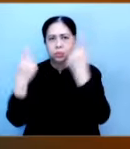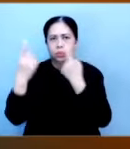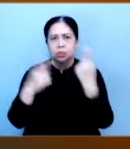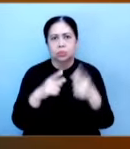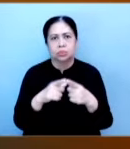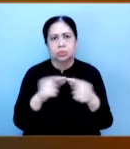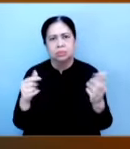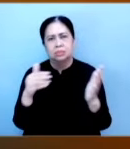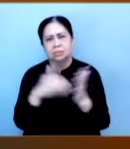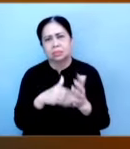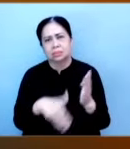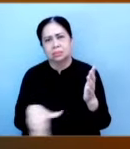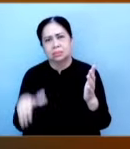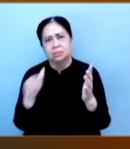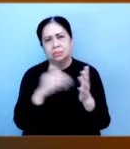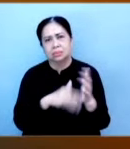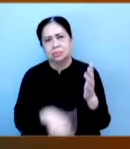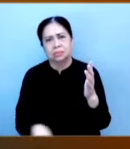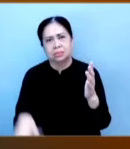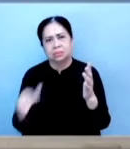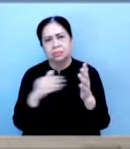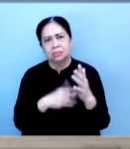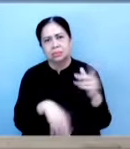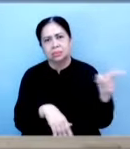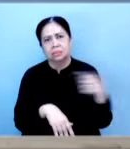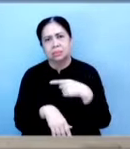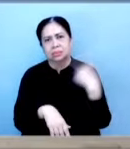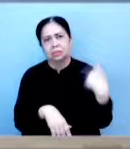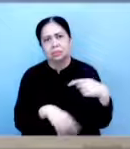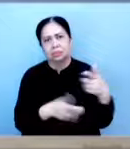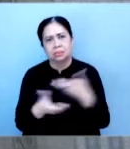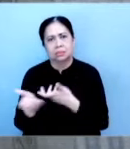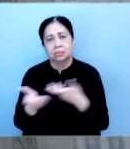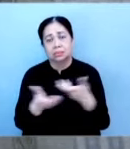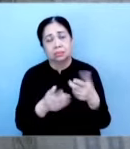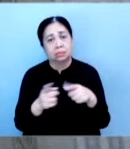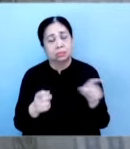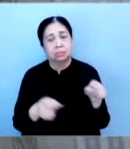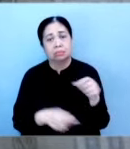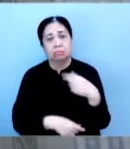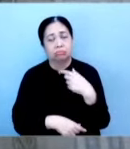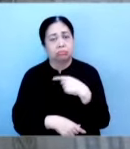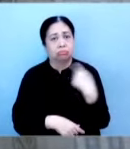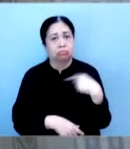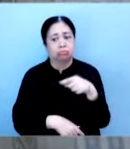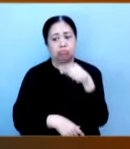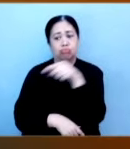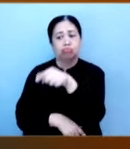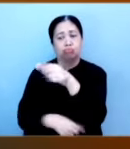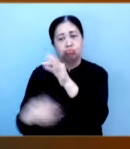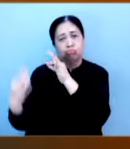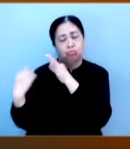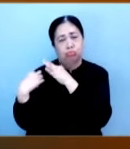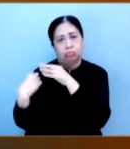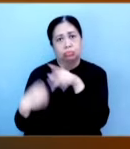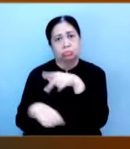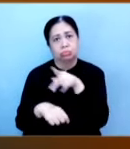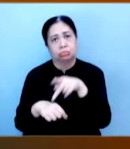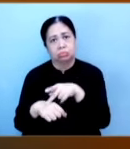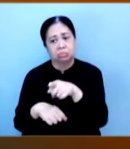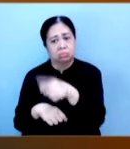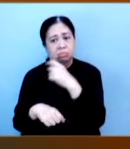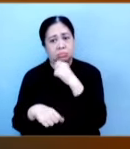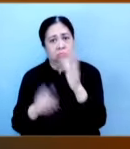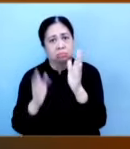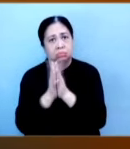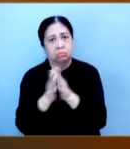paulit-ulit na peligrosong aksyon ng China pero mismong Beijing binalik sa Pilipinas ang sis hindi raw Kasi nagpaalam ang